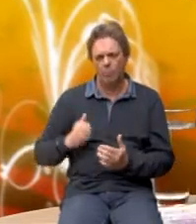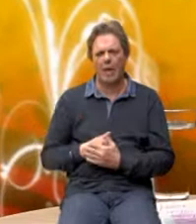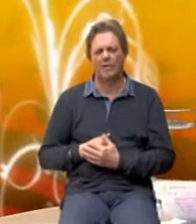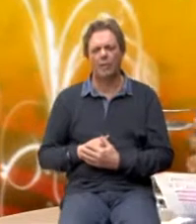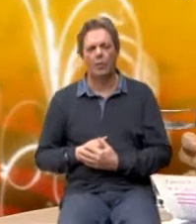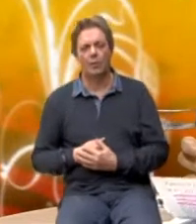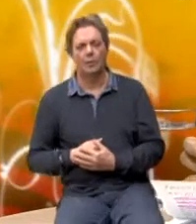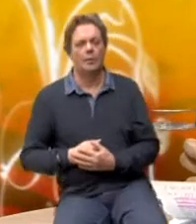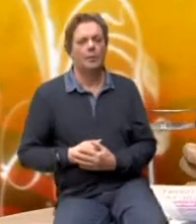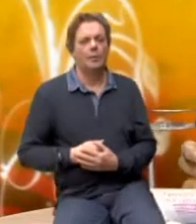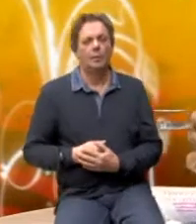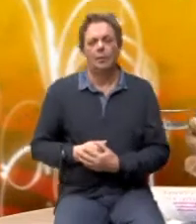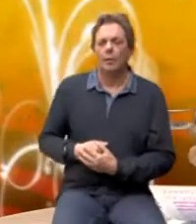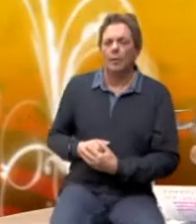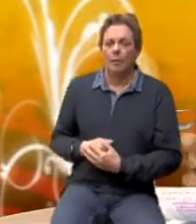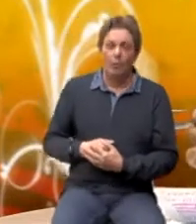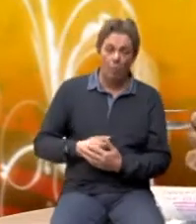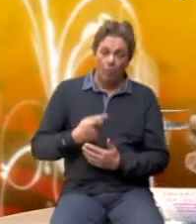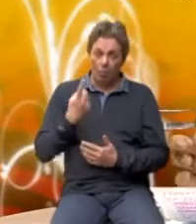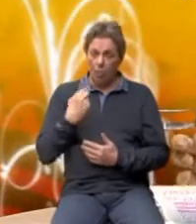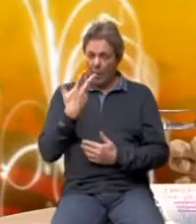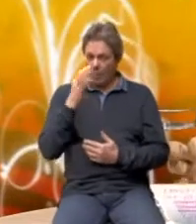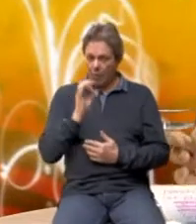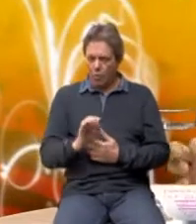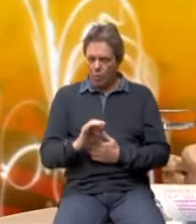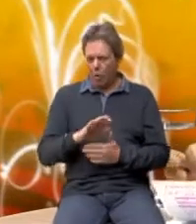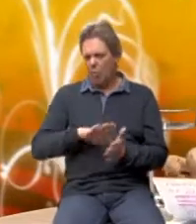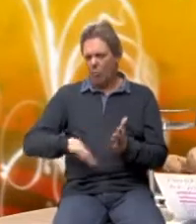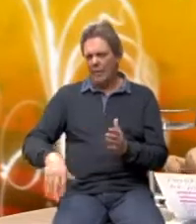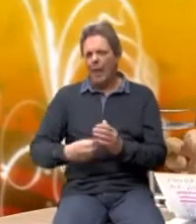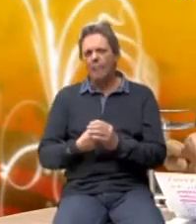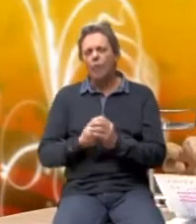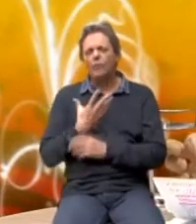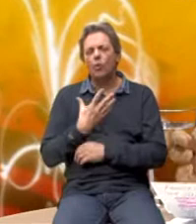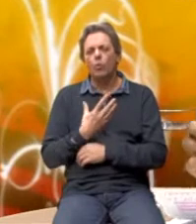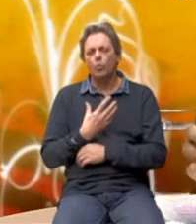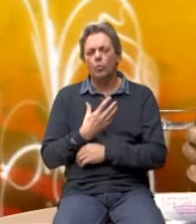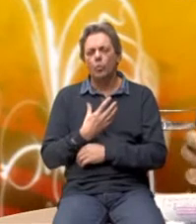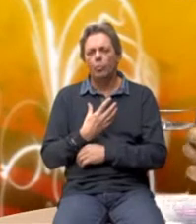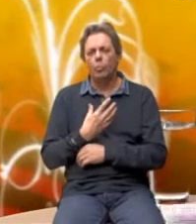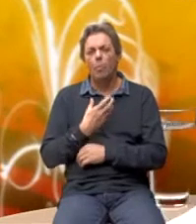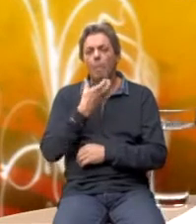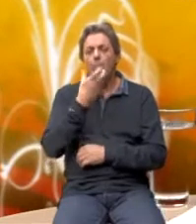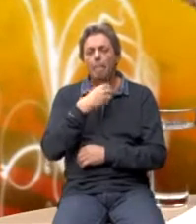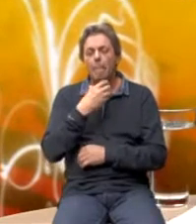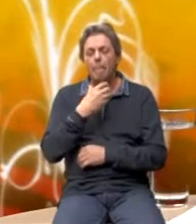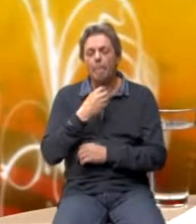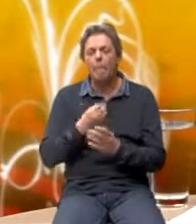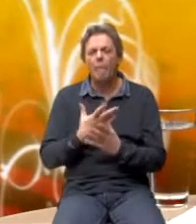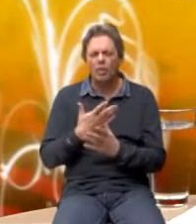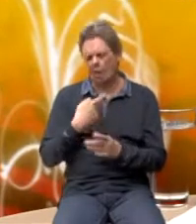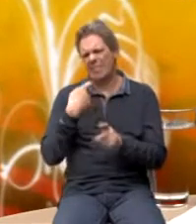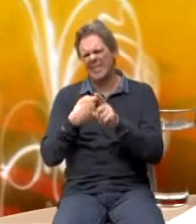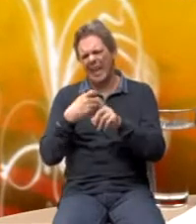gospodarstva. Znači oni proizvode. Od kojih je svega 3% otpada na proizvodnu povrća u zaštićenim prostorima,